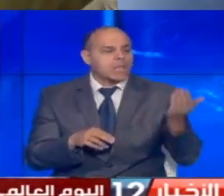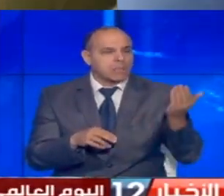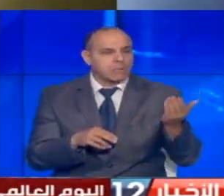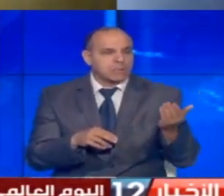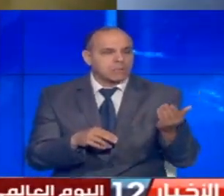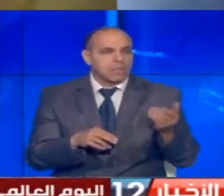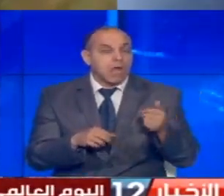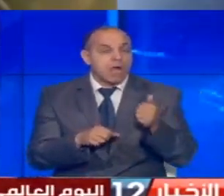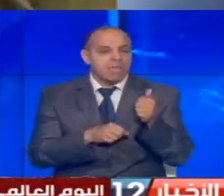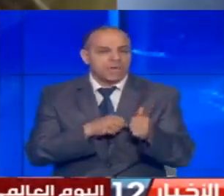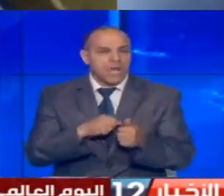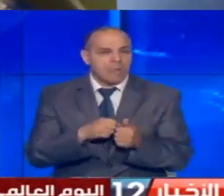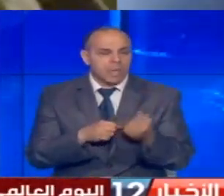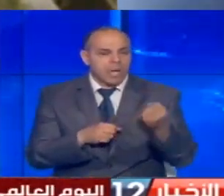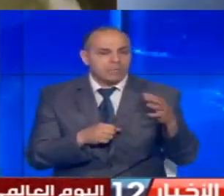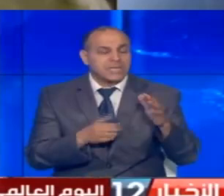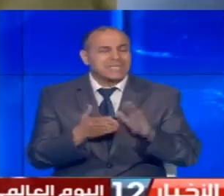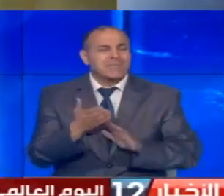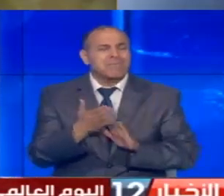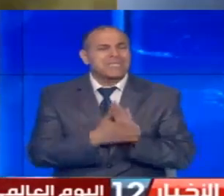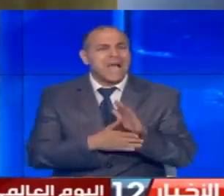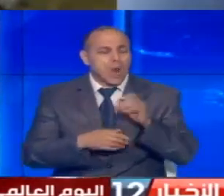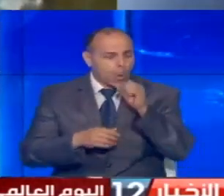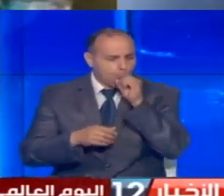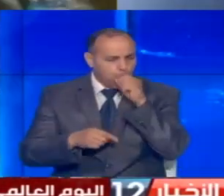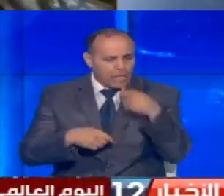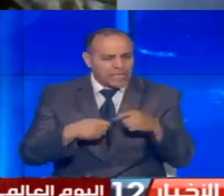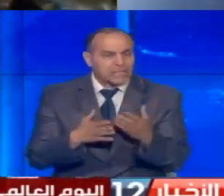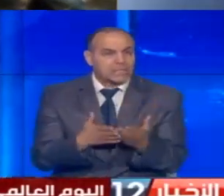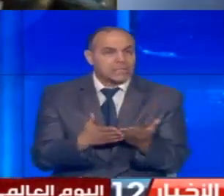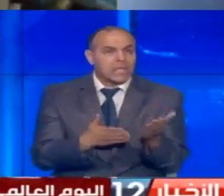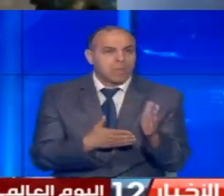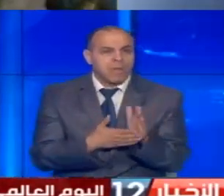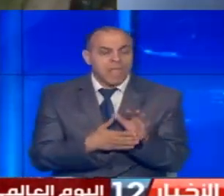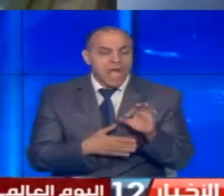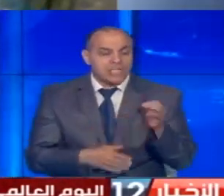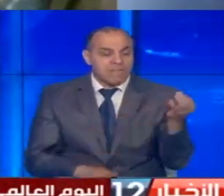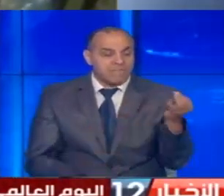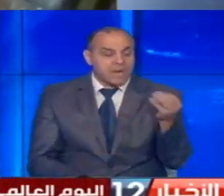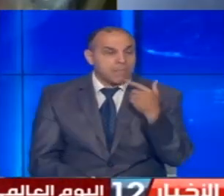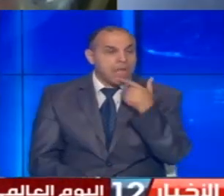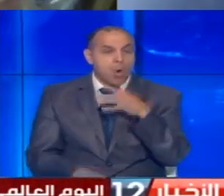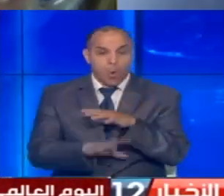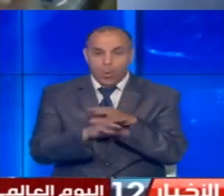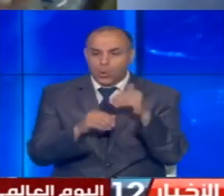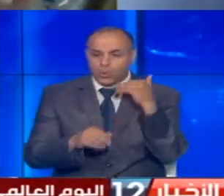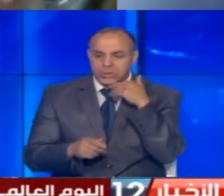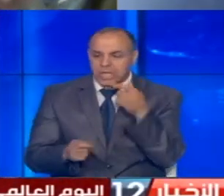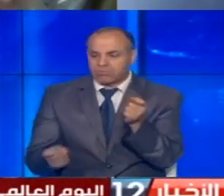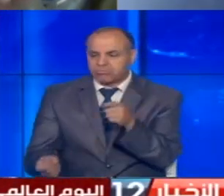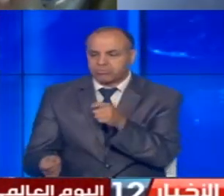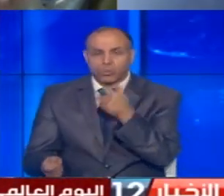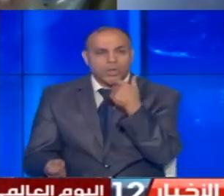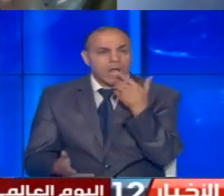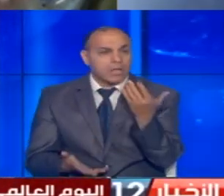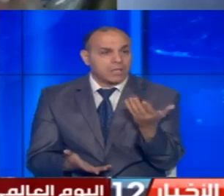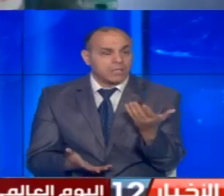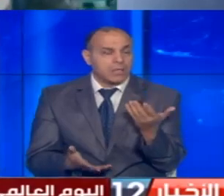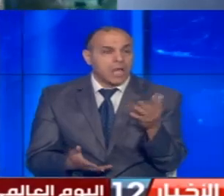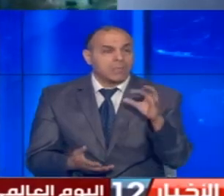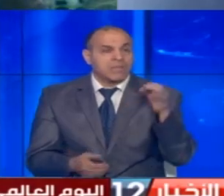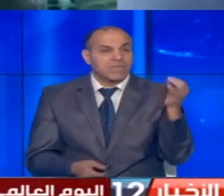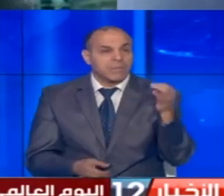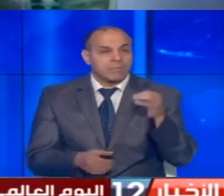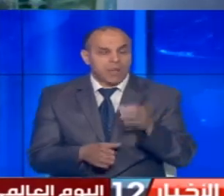العالم سنوياً 500 مليار كيساً من البلاستيك الذي يمثل 10% من جميع النفايات التي نولدها. 50%